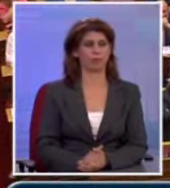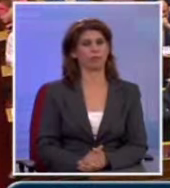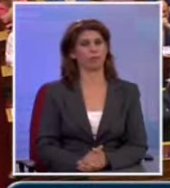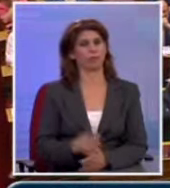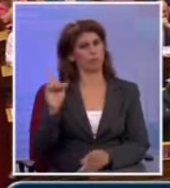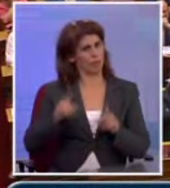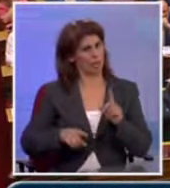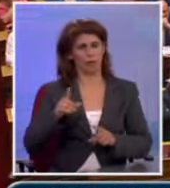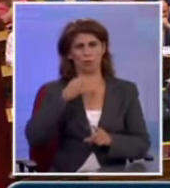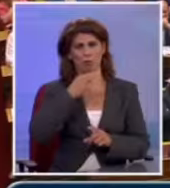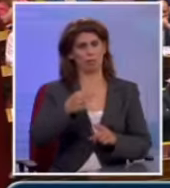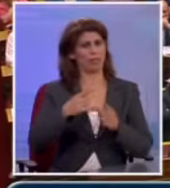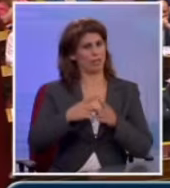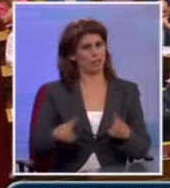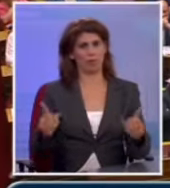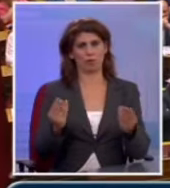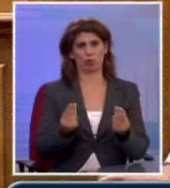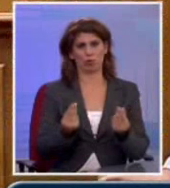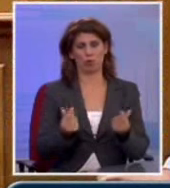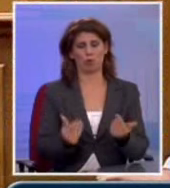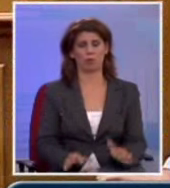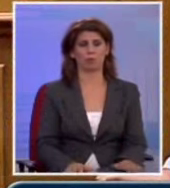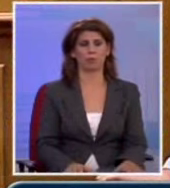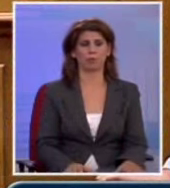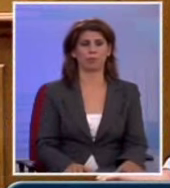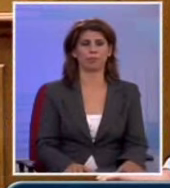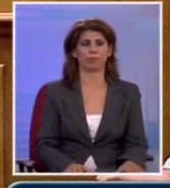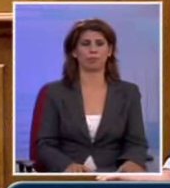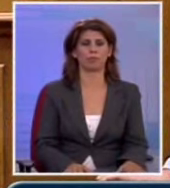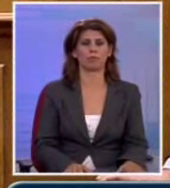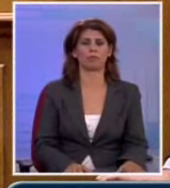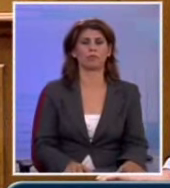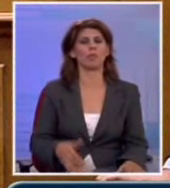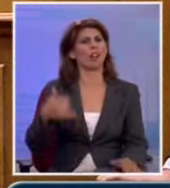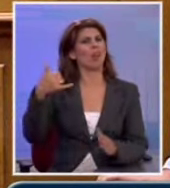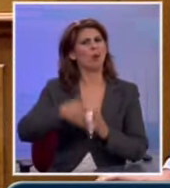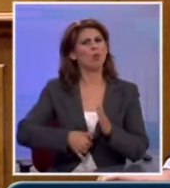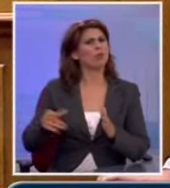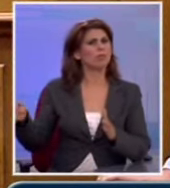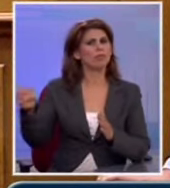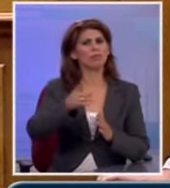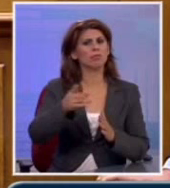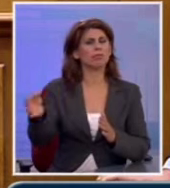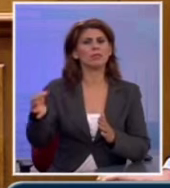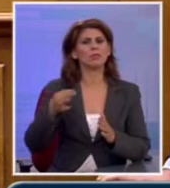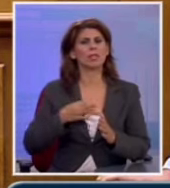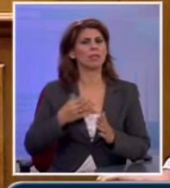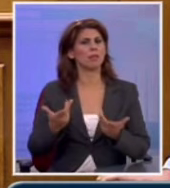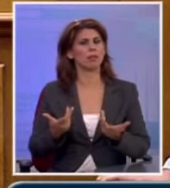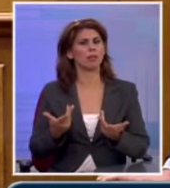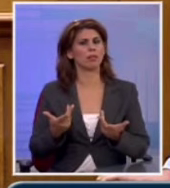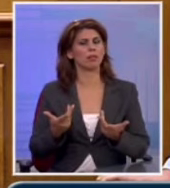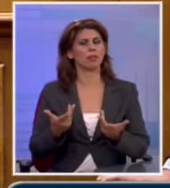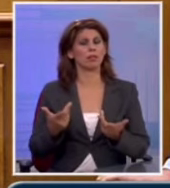αρκετών που τοποθετήθηκαν διαφορετικά, αλλά στην ουσία τι μας είπαν? Μας είπαν ότι